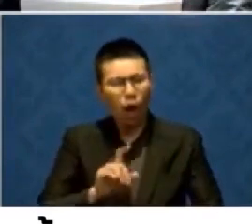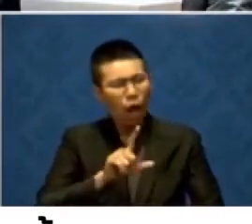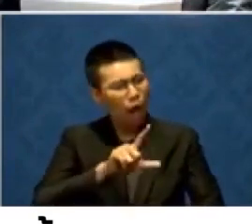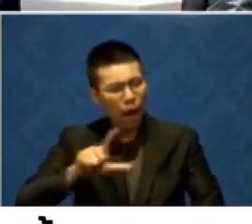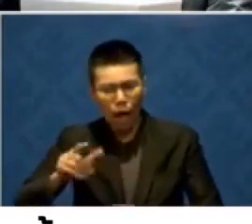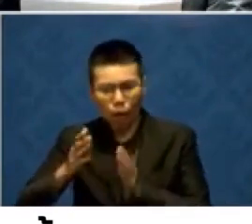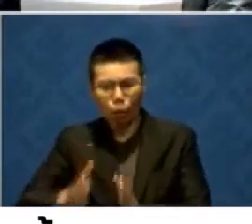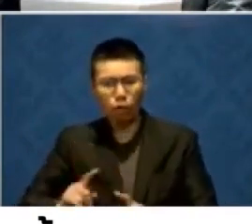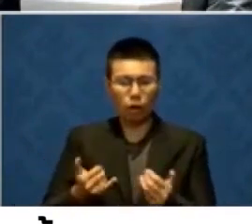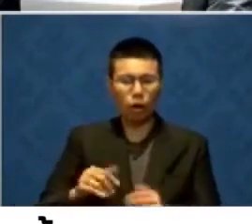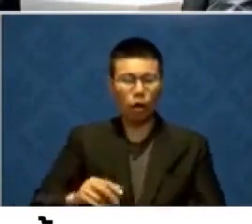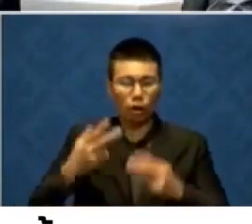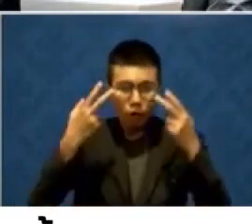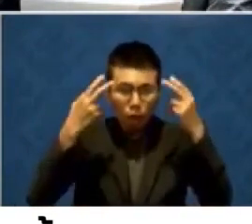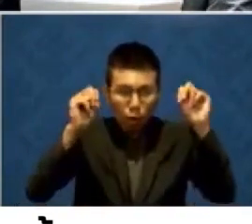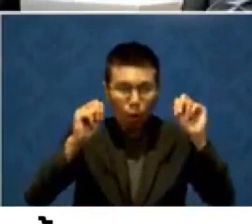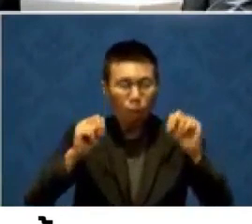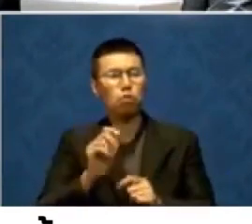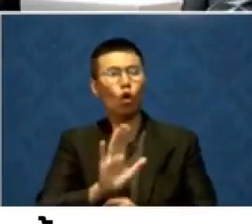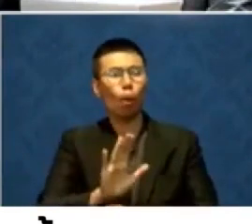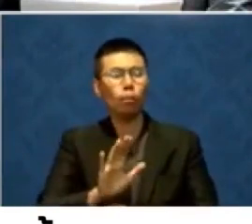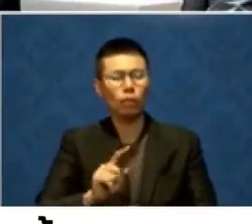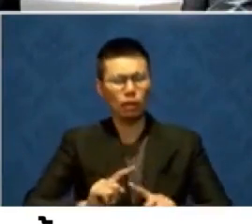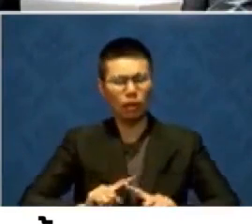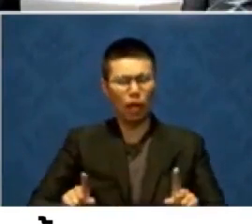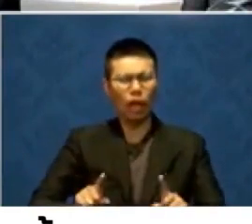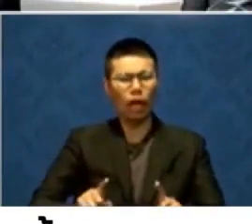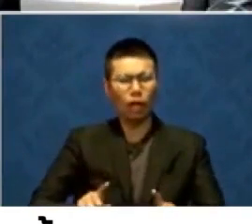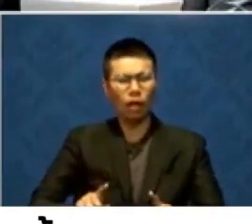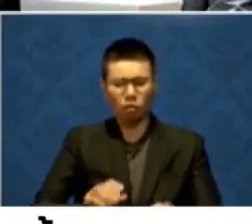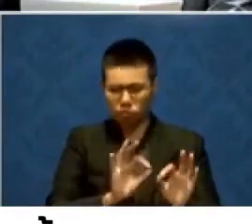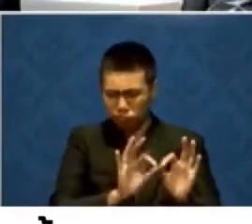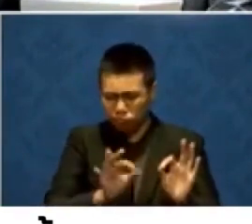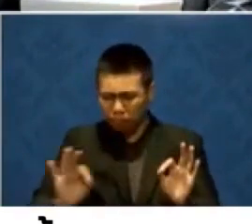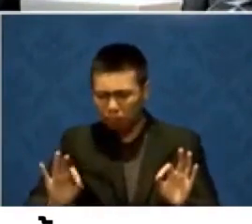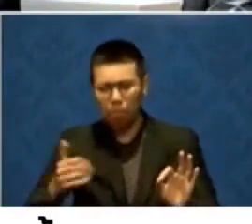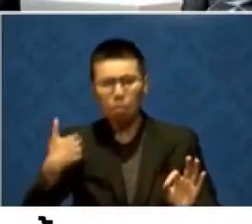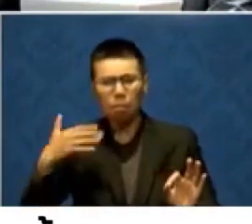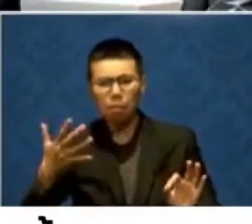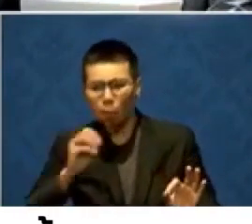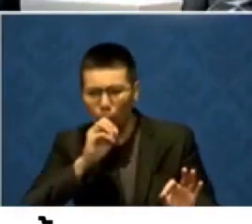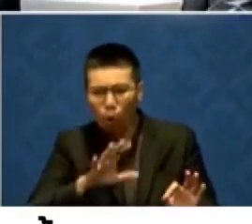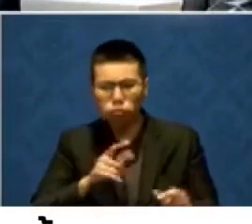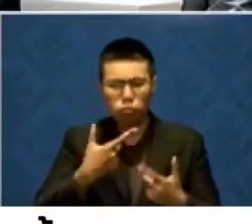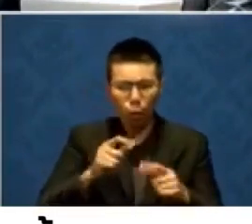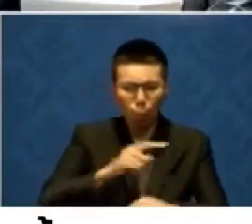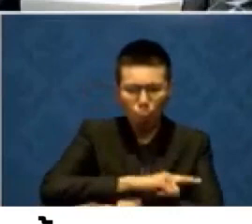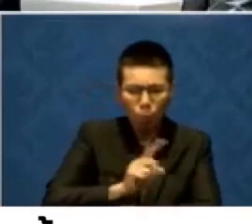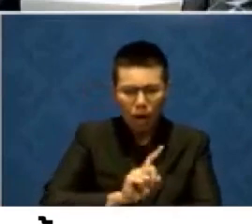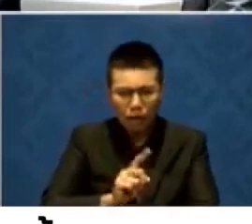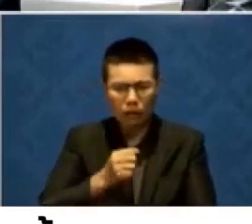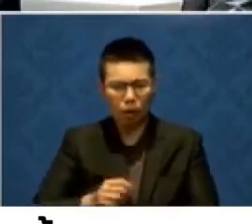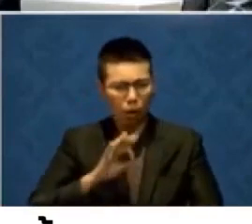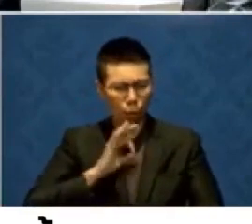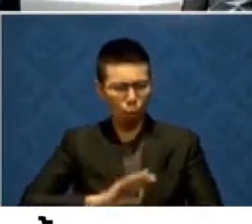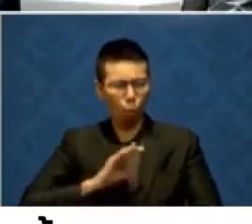แต่ท่านนายกรัฐมนตรีไม่มาตอบแล้วก็ไม่บอกด้วยครับว่าตกลงแล้วจะมาตอบเมื่อไหร่ผิดทั้งข้อบังคับและสร้างความ